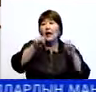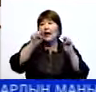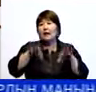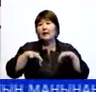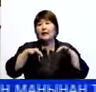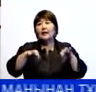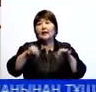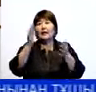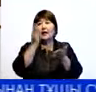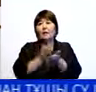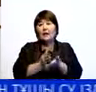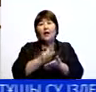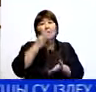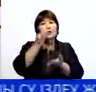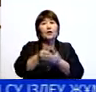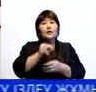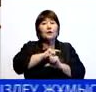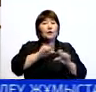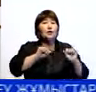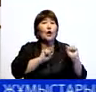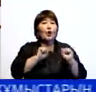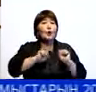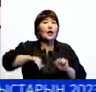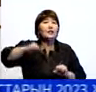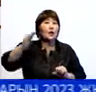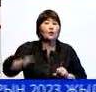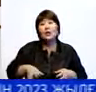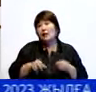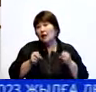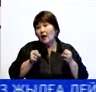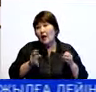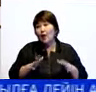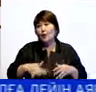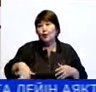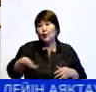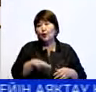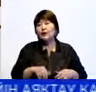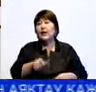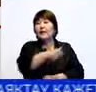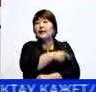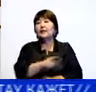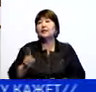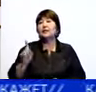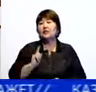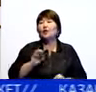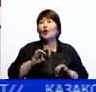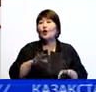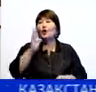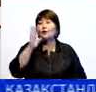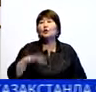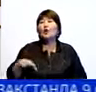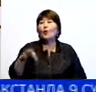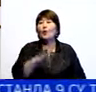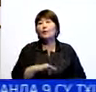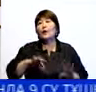техникалар бар жауапты мекемелердің қорғаныс бөгеттерінің қауіпті учаскелеріне кезекшілігін ұйымдастырсын.